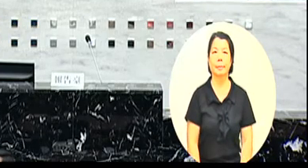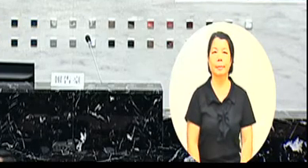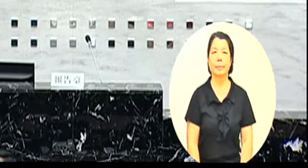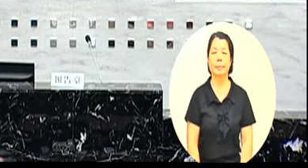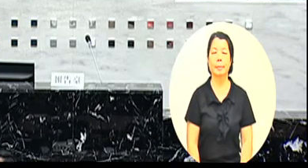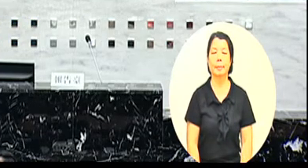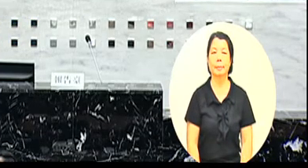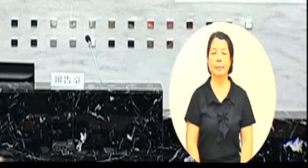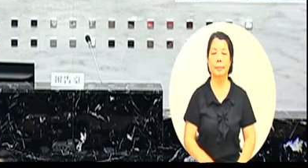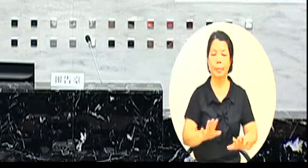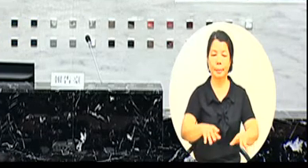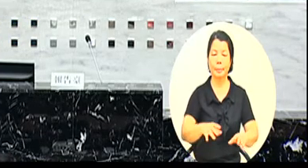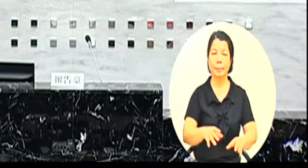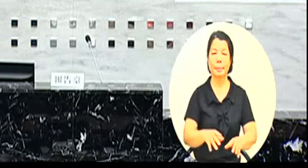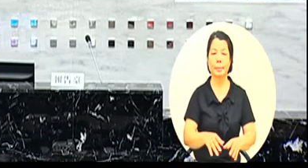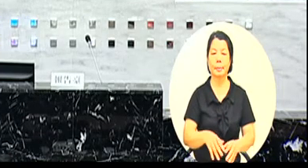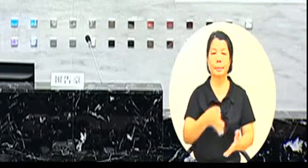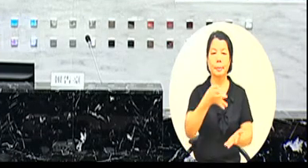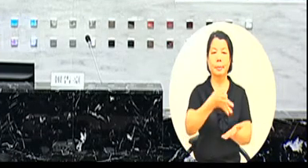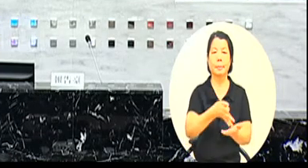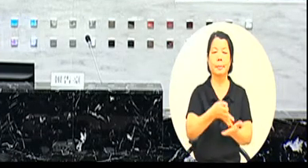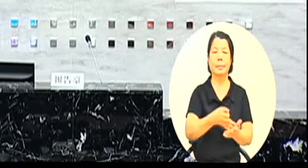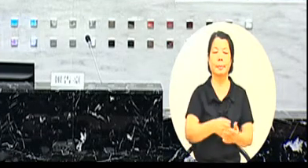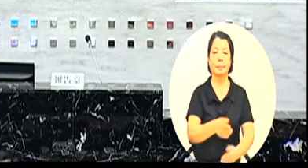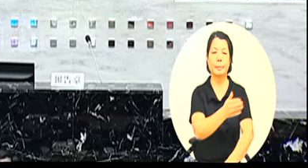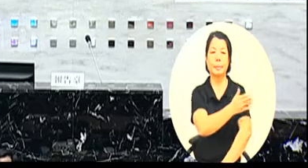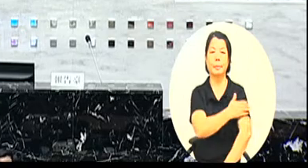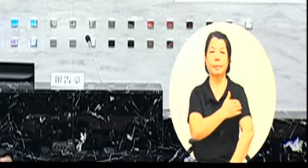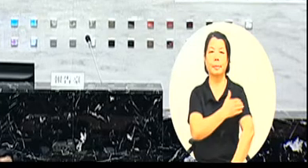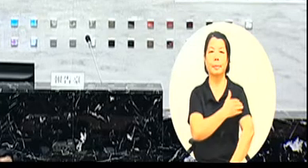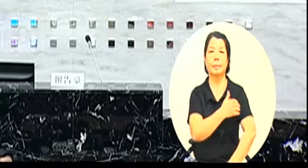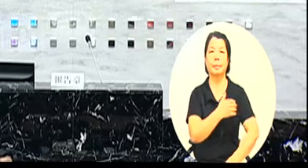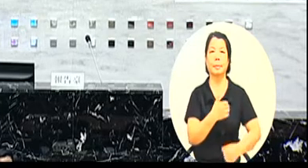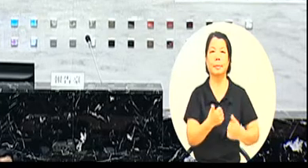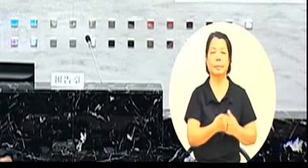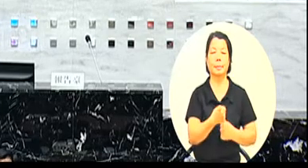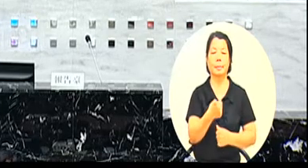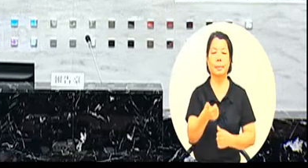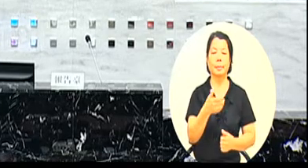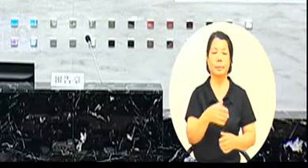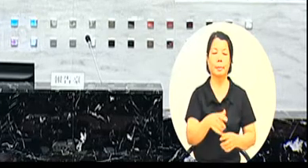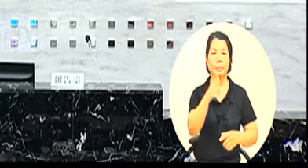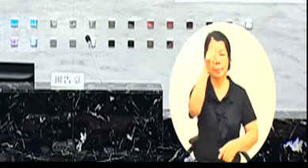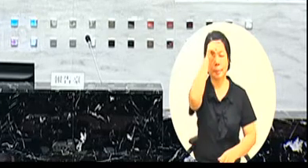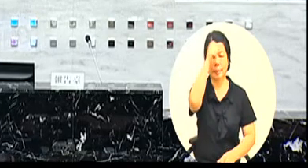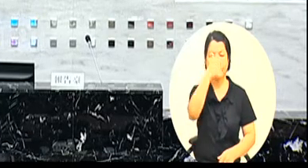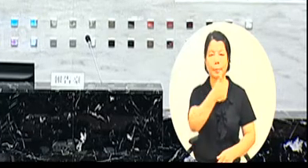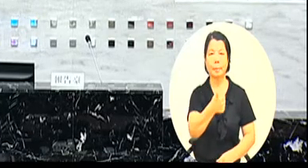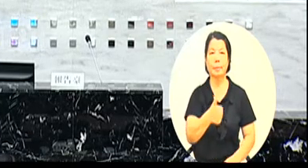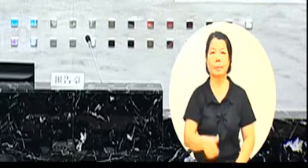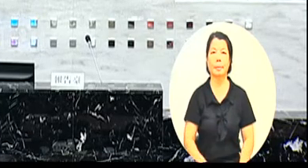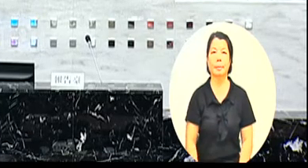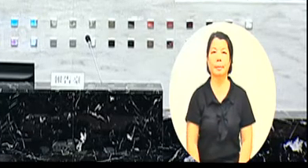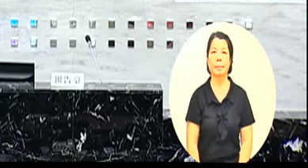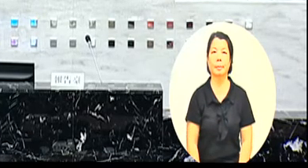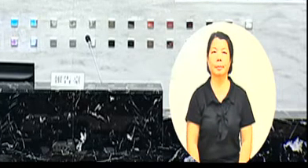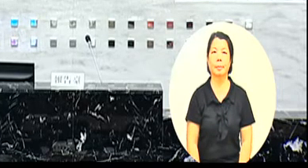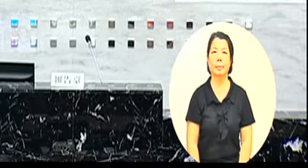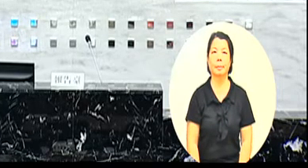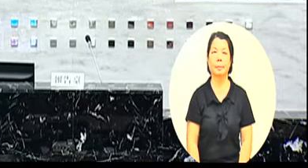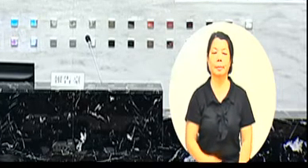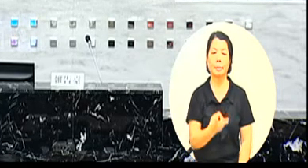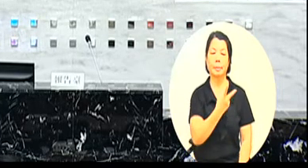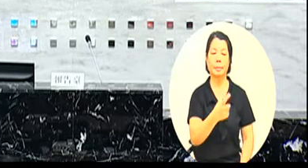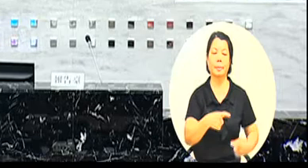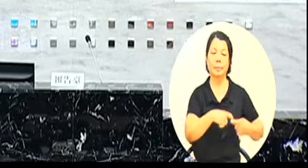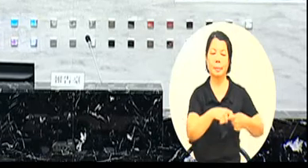我们接下来登记的有陈梅娟议员、黄少廷议员哈，他们要联合